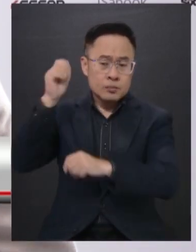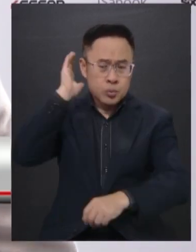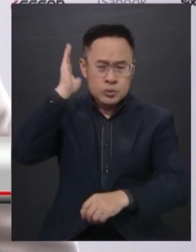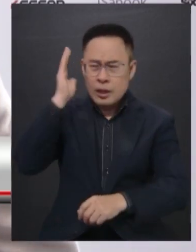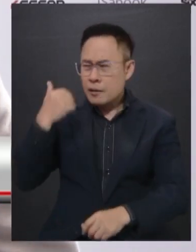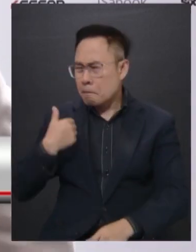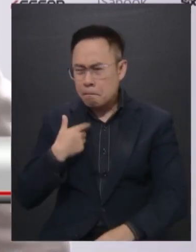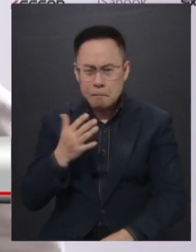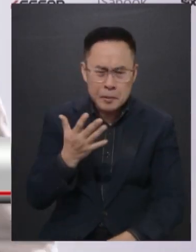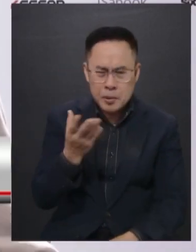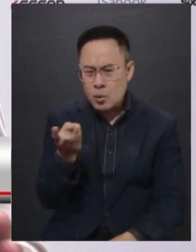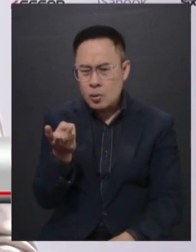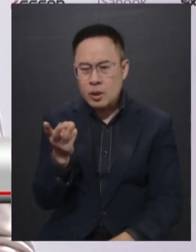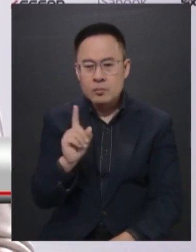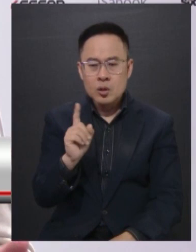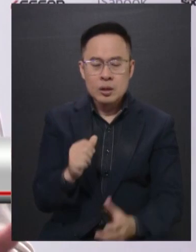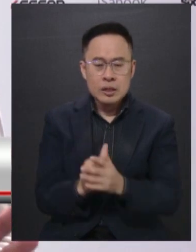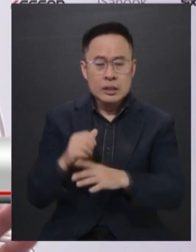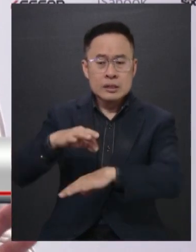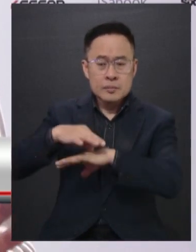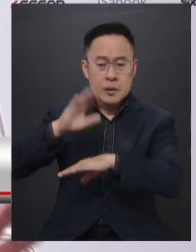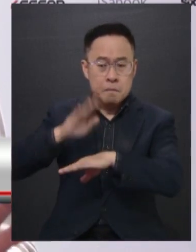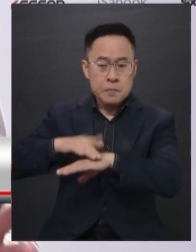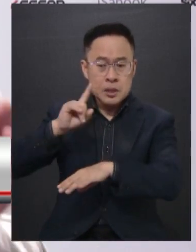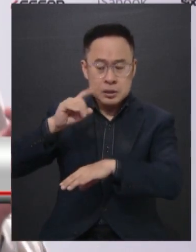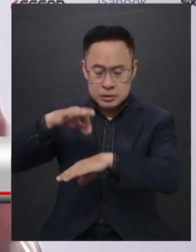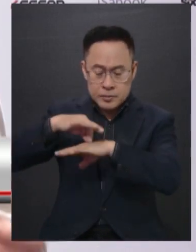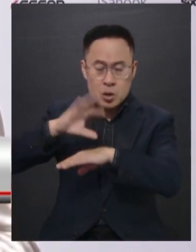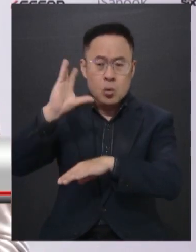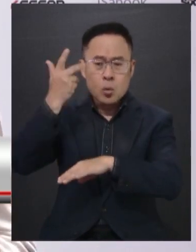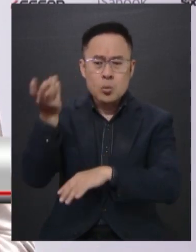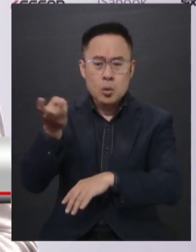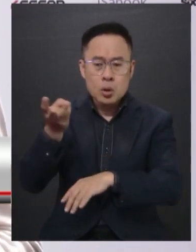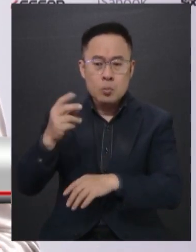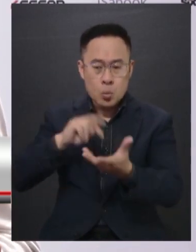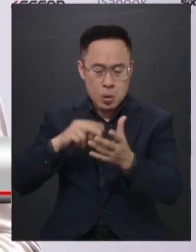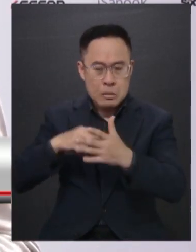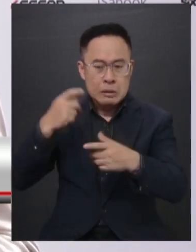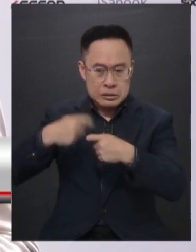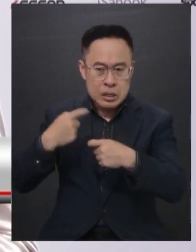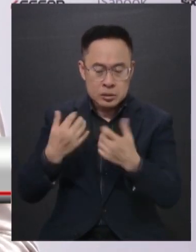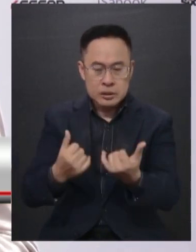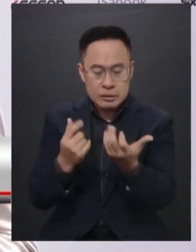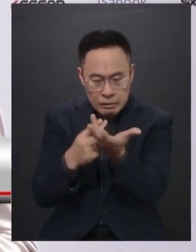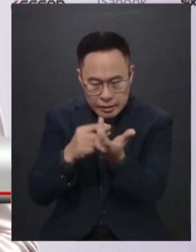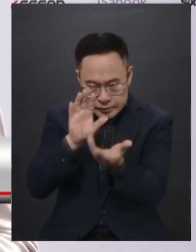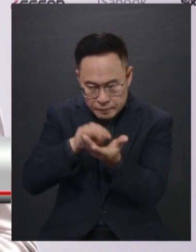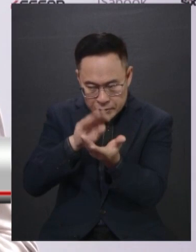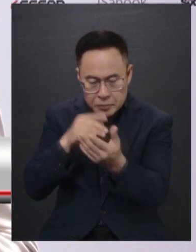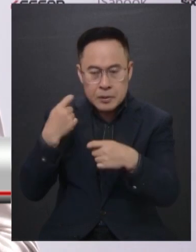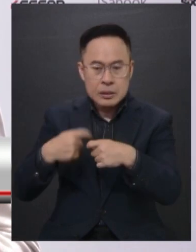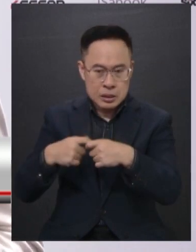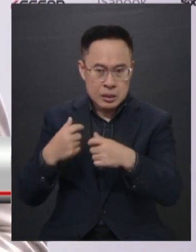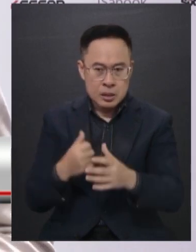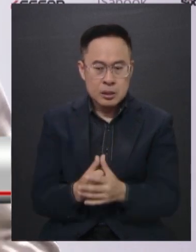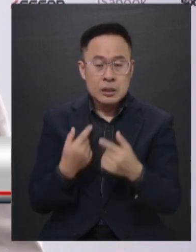อนนี้มันมีเรื่องของอันดับโลกที่ค่อนข้างจะเก็บแต้มได้ยากนะครับแต่ตอนนี้ก็ถามว่าถ้ามีที่น่